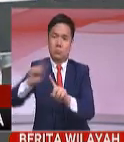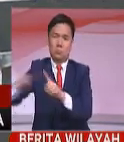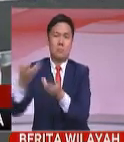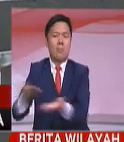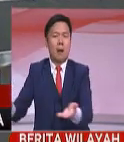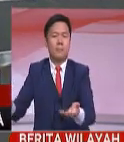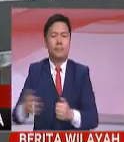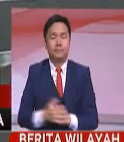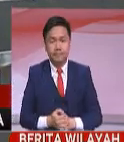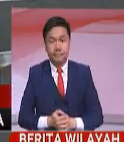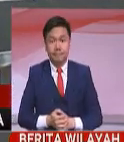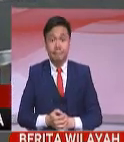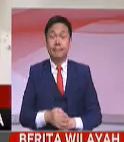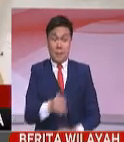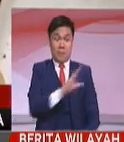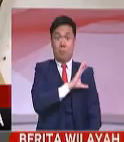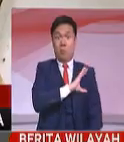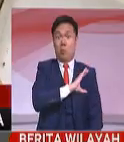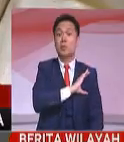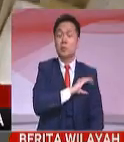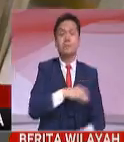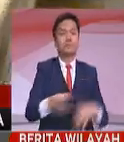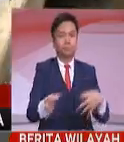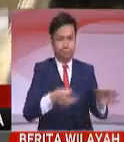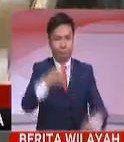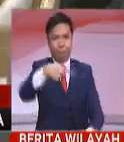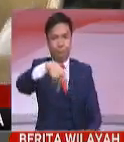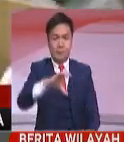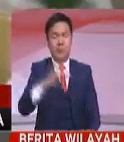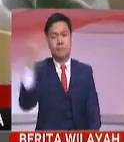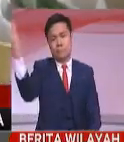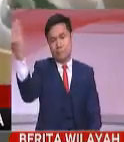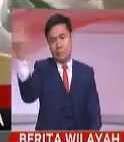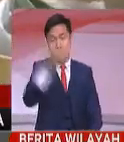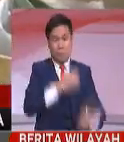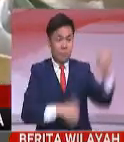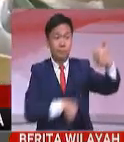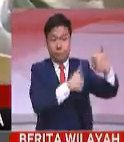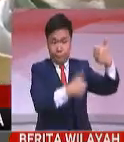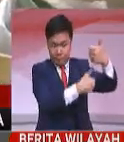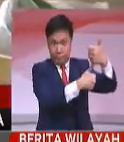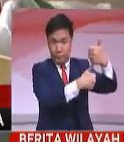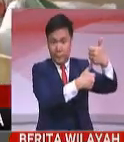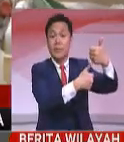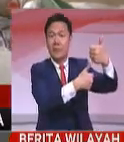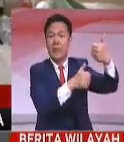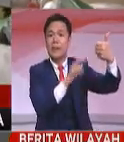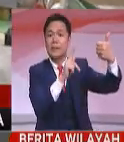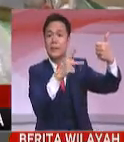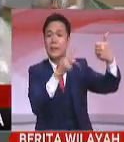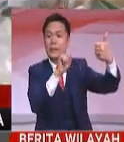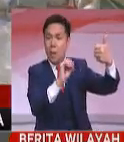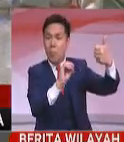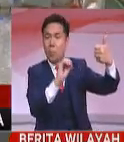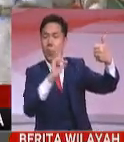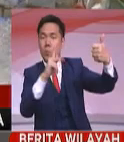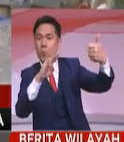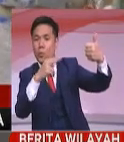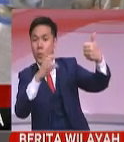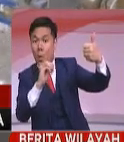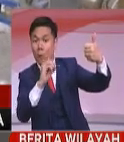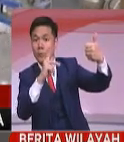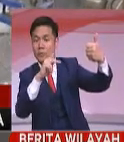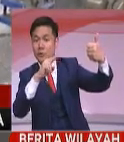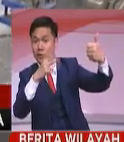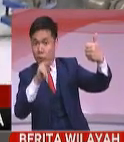Beliau berkata demikian ketika sidang media yang turut dihadiri Timbalan Ketua Polis Johor, Dato' Kau Kok Chin. Seorang lagi